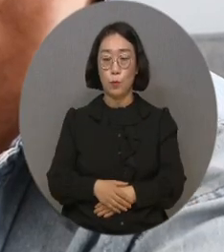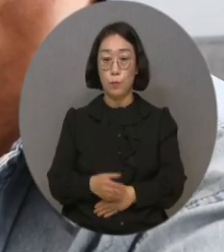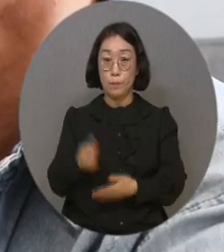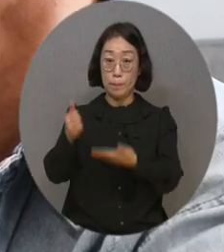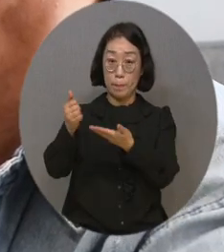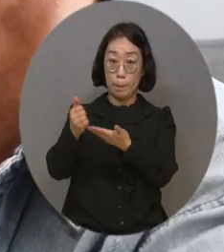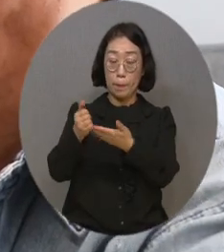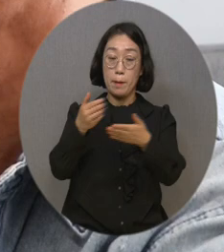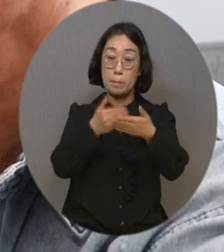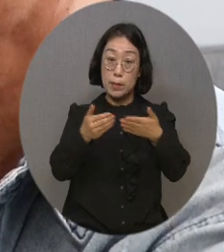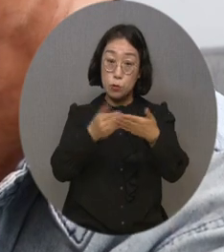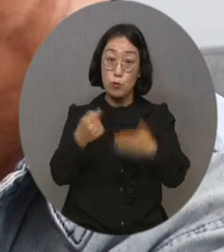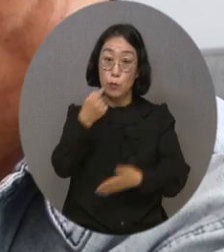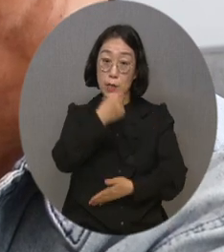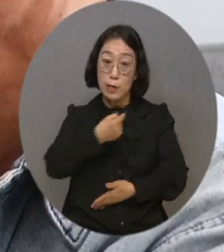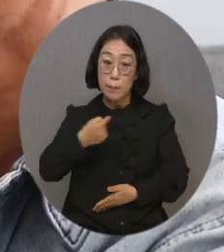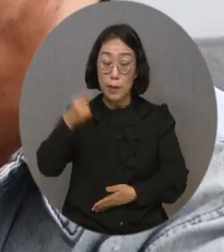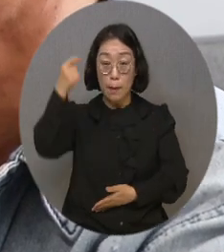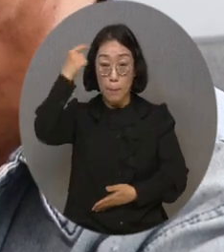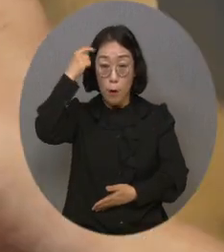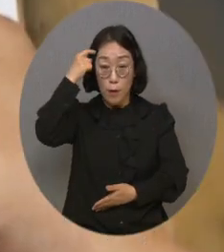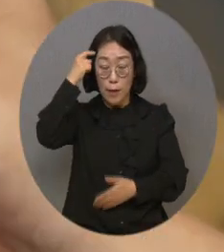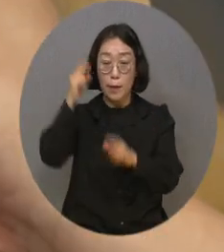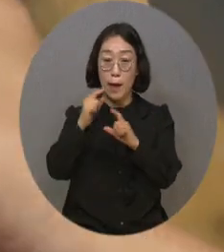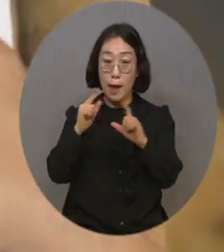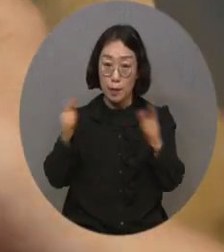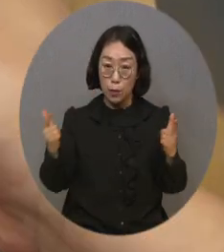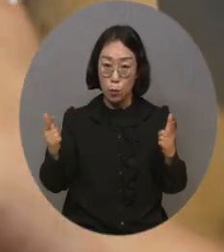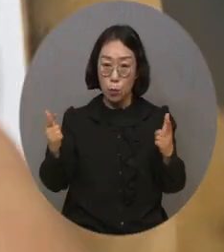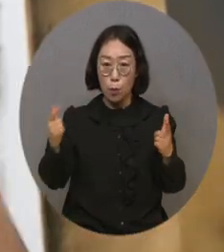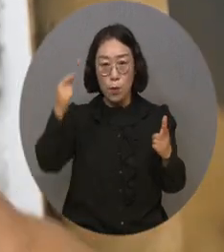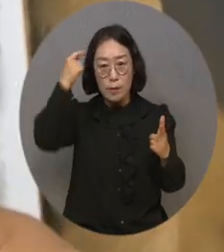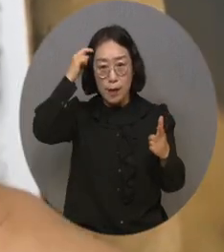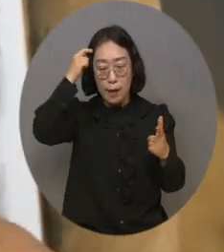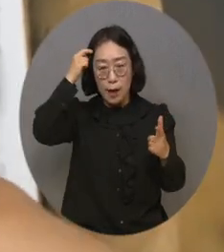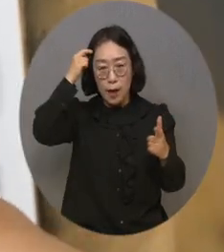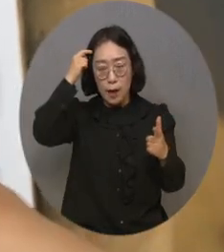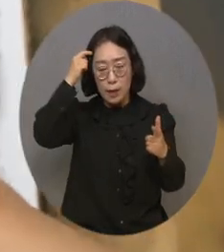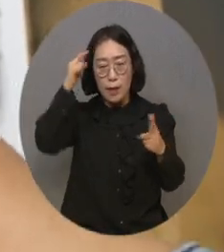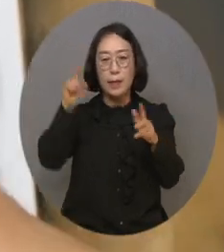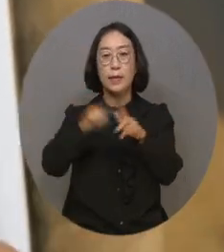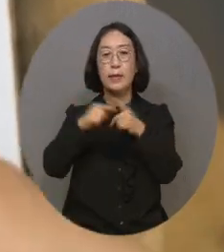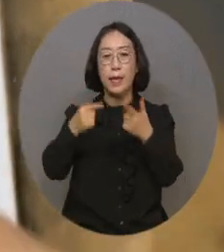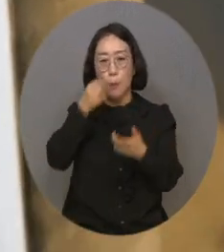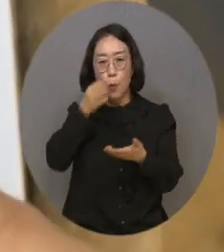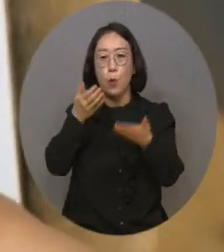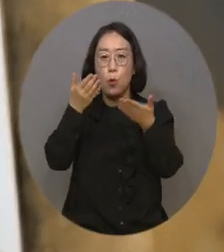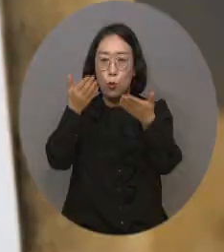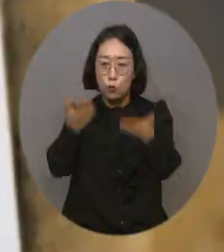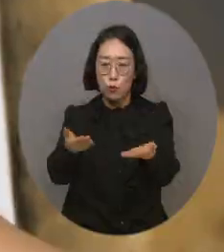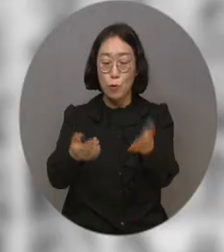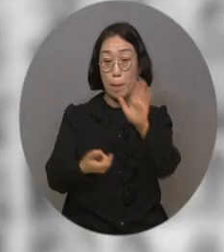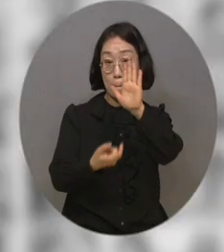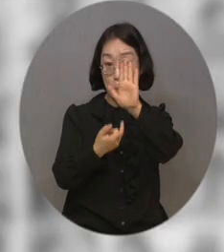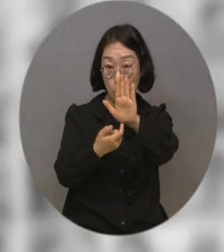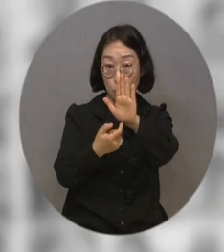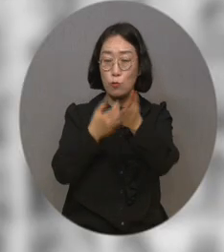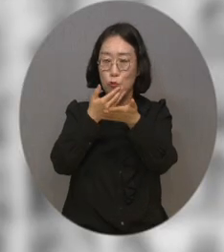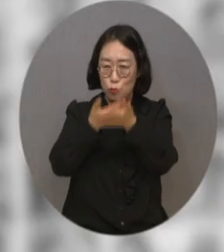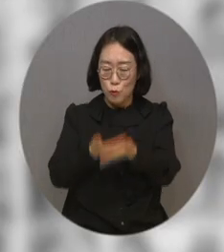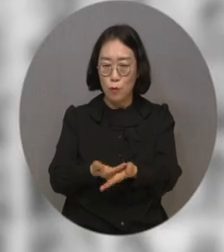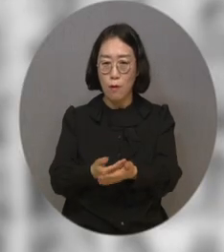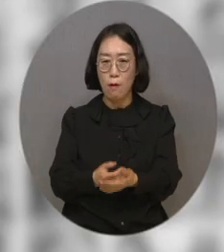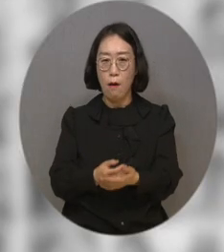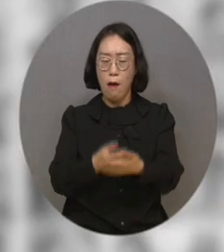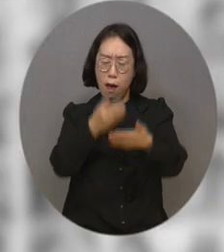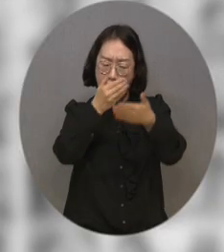작가는 미술은 입이나 머리로만 하는 것이 아닌 머릿속 생각들이 이해가 될 수 있도록 보여주는 작업이라 말하며 엄청난